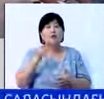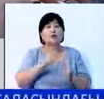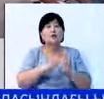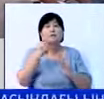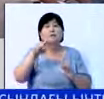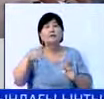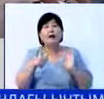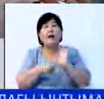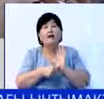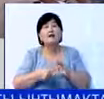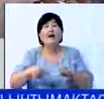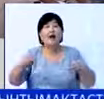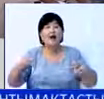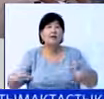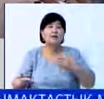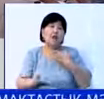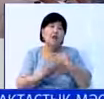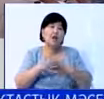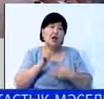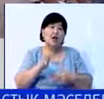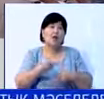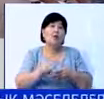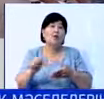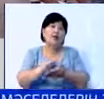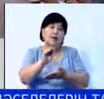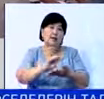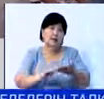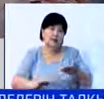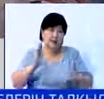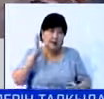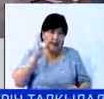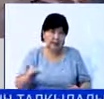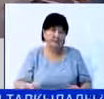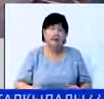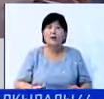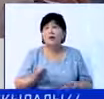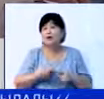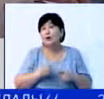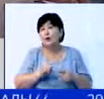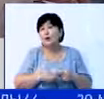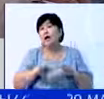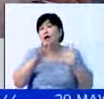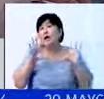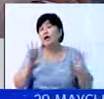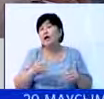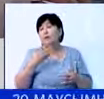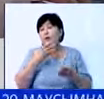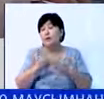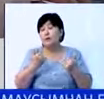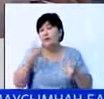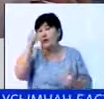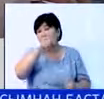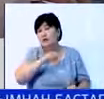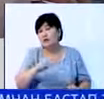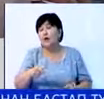менен біз әкімшілік шара көреміз. Оған материалдар толтырылады. Сондықтан жалпы өзі биылғы жылдың